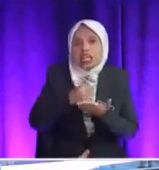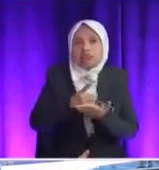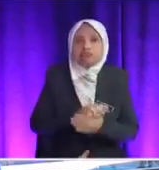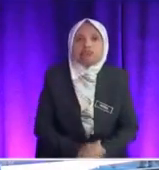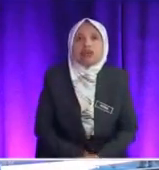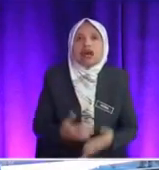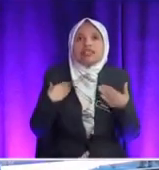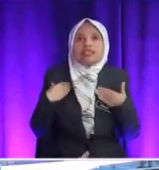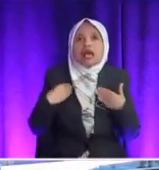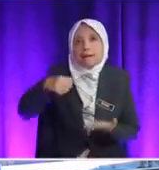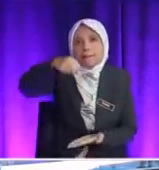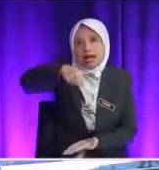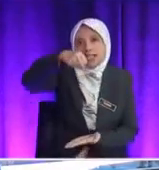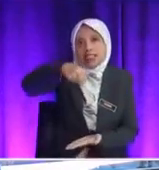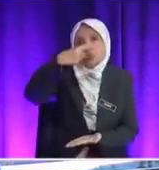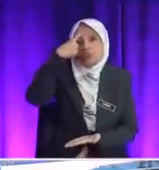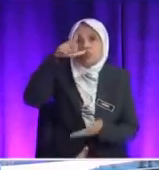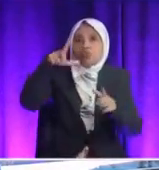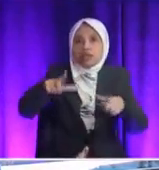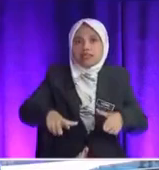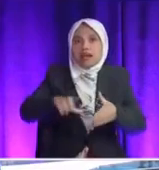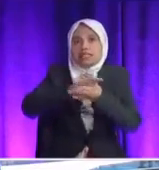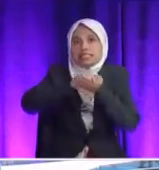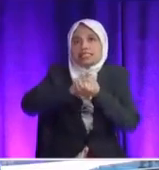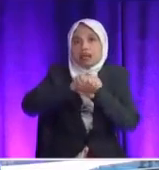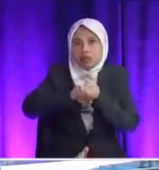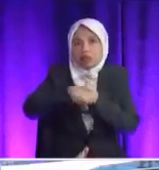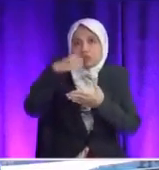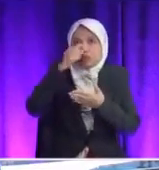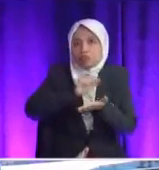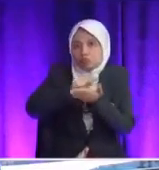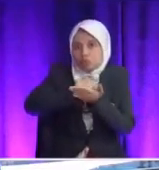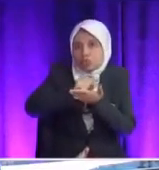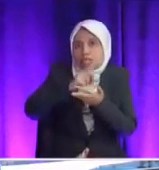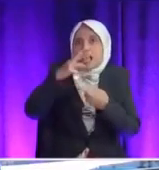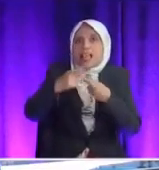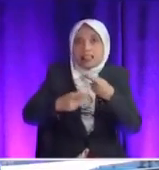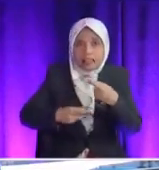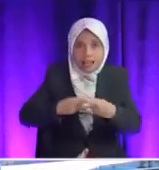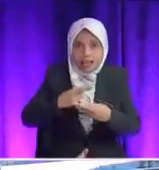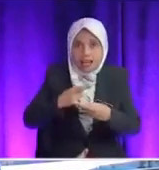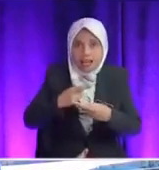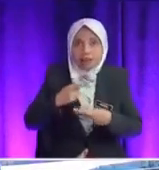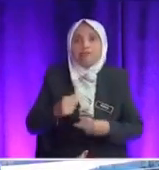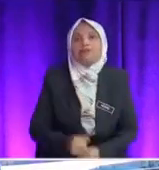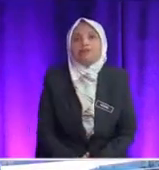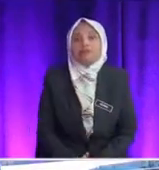Badriah atau kita Letakkan sabun untuk cuci antaya roti kemudian